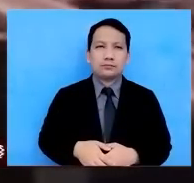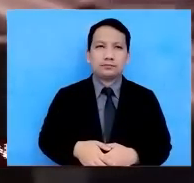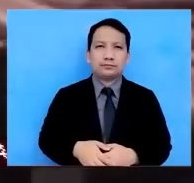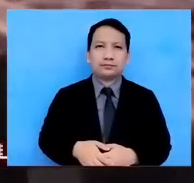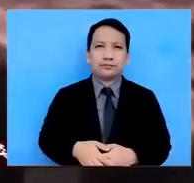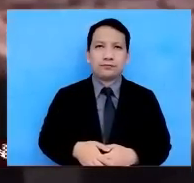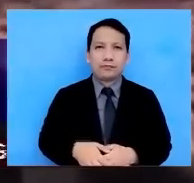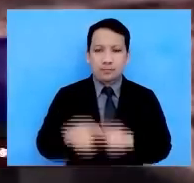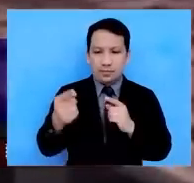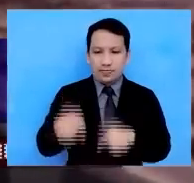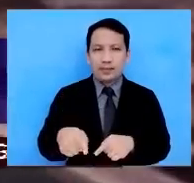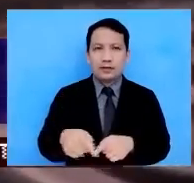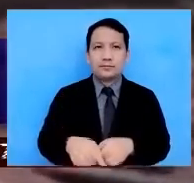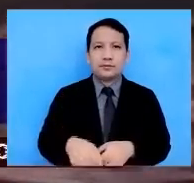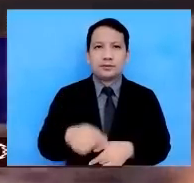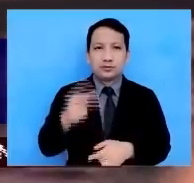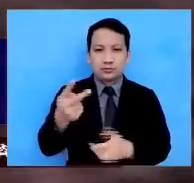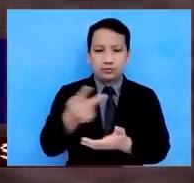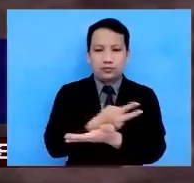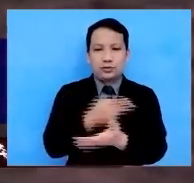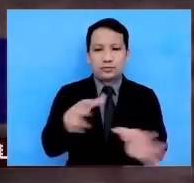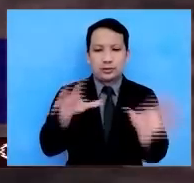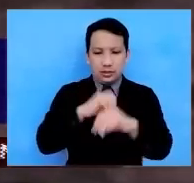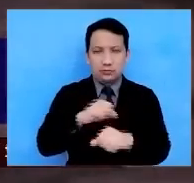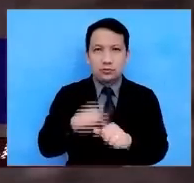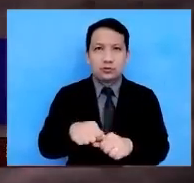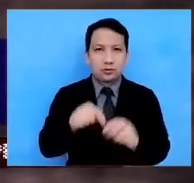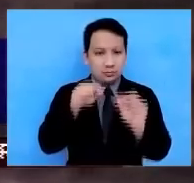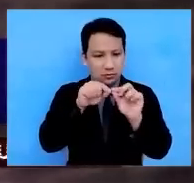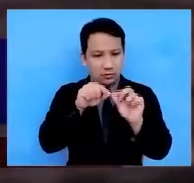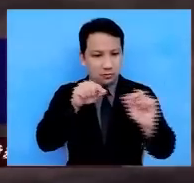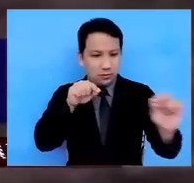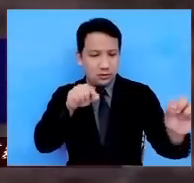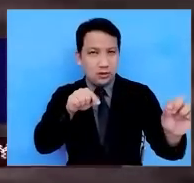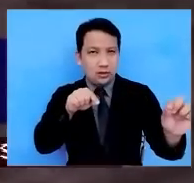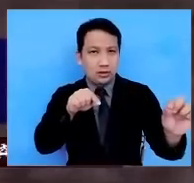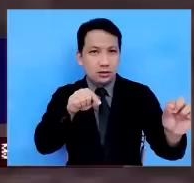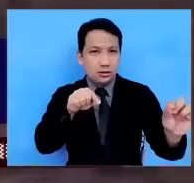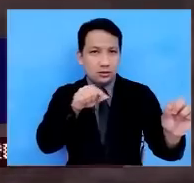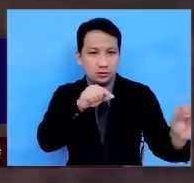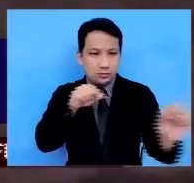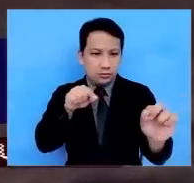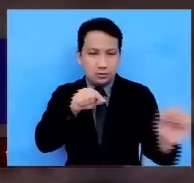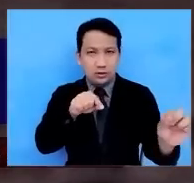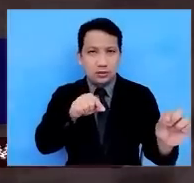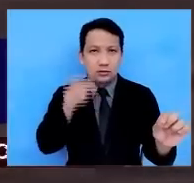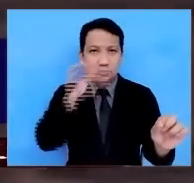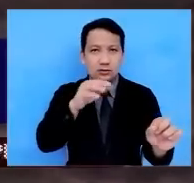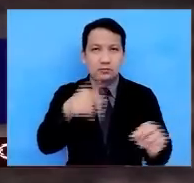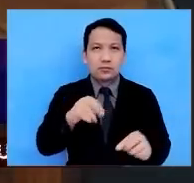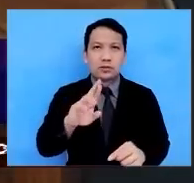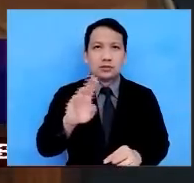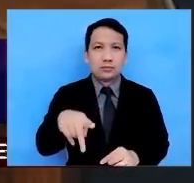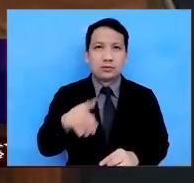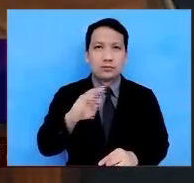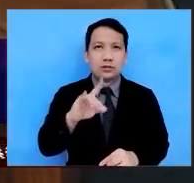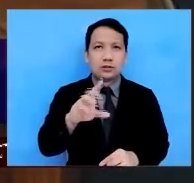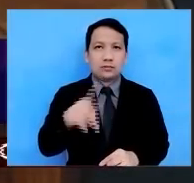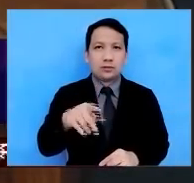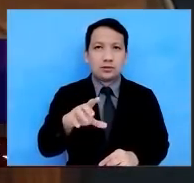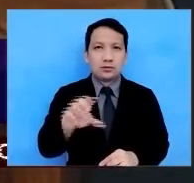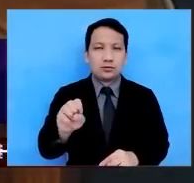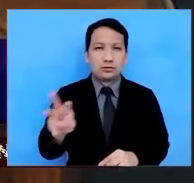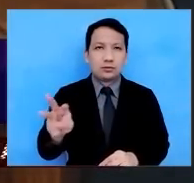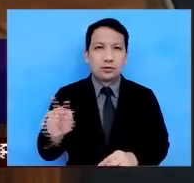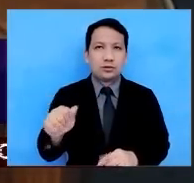Nangyari yan mahigit 2 linggo matapos ang panlilaser ng China sa Pinoy crew ng BRP Malapascua. Kinalakay nga yan